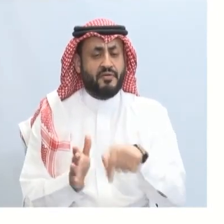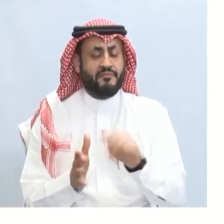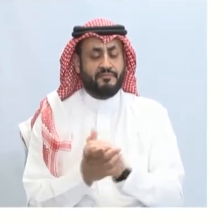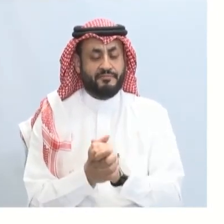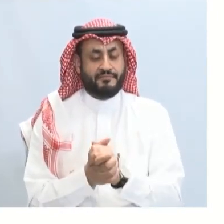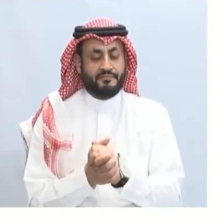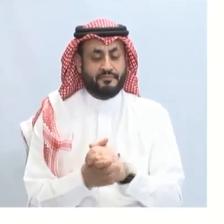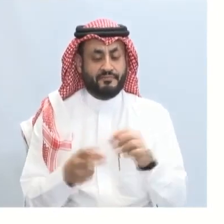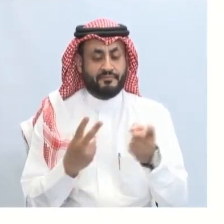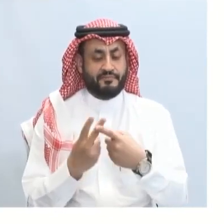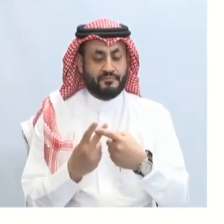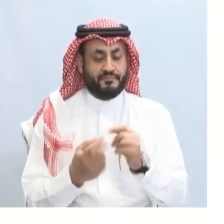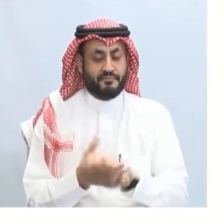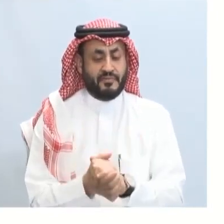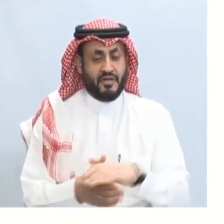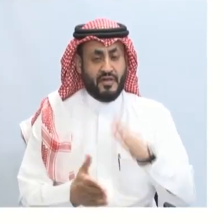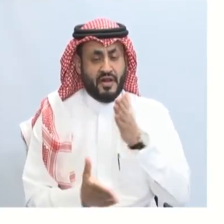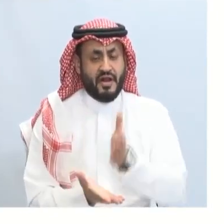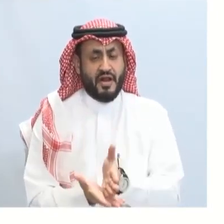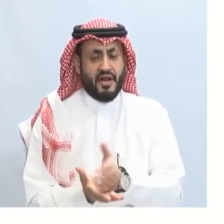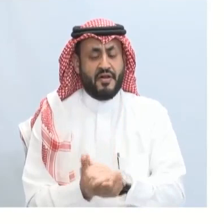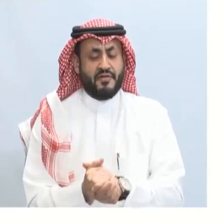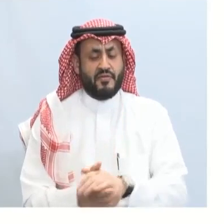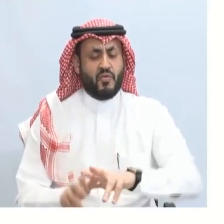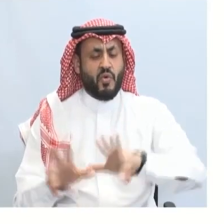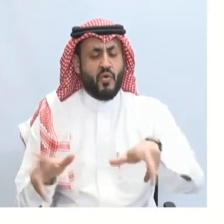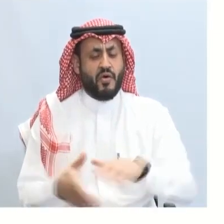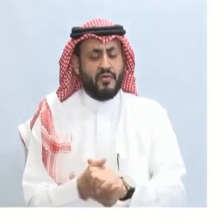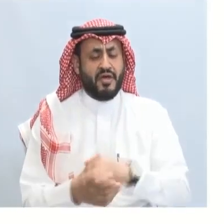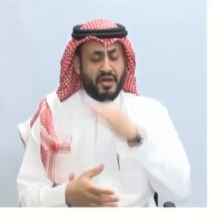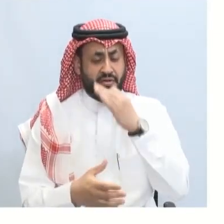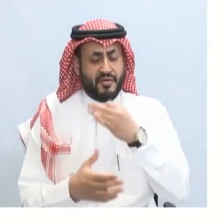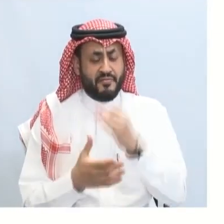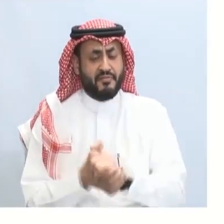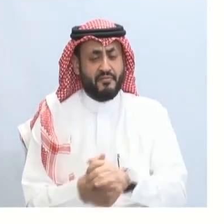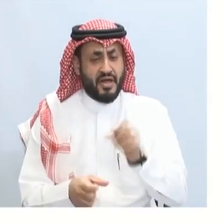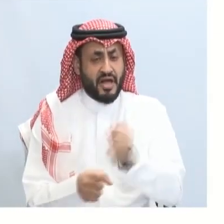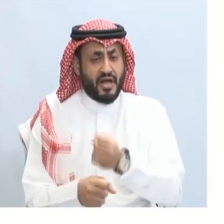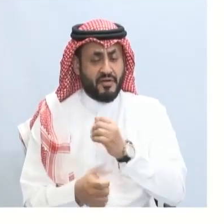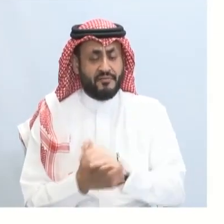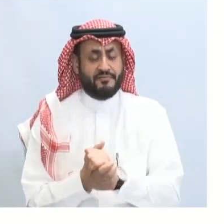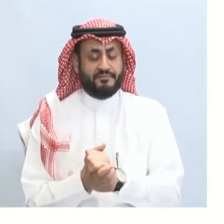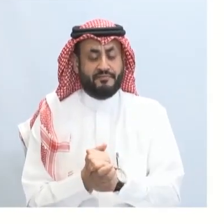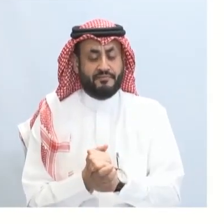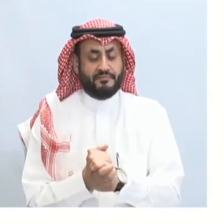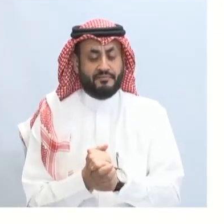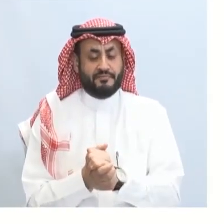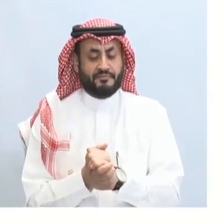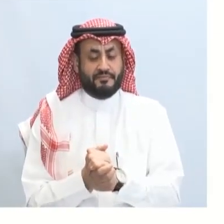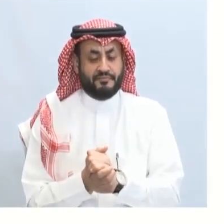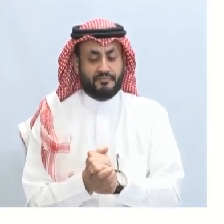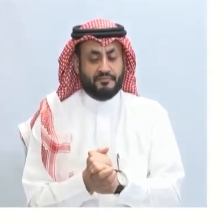وواجباتي ثانيا ان التزم بكل ما يصدر ما يصدر عني عني من قول او